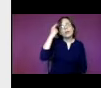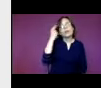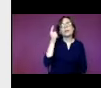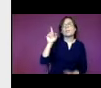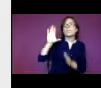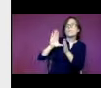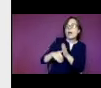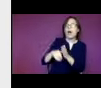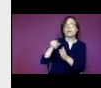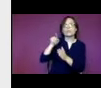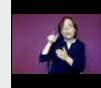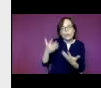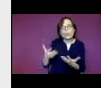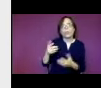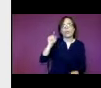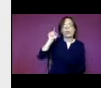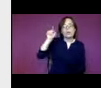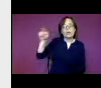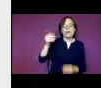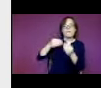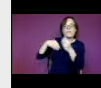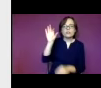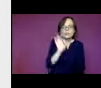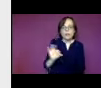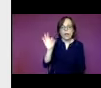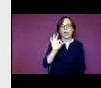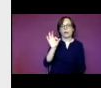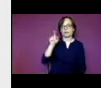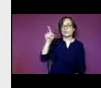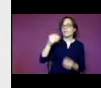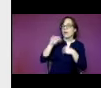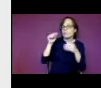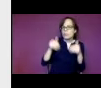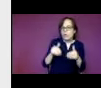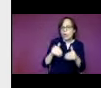jako ośrodka, w której jest więcej szans, więcej możliwości, większy dostęp